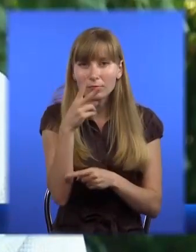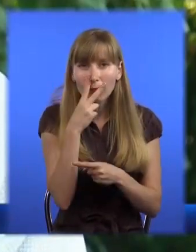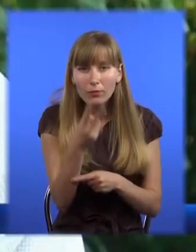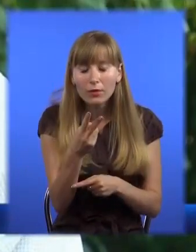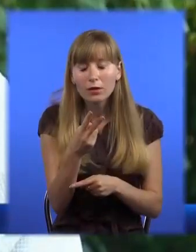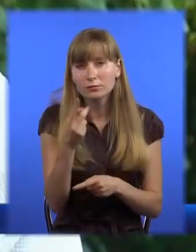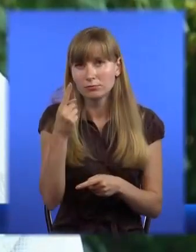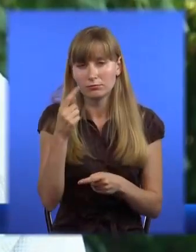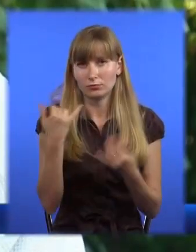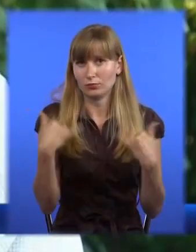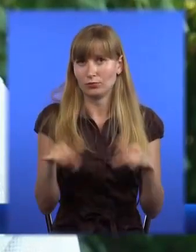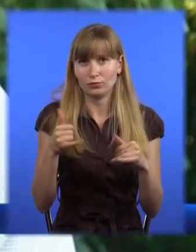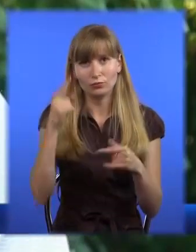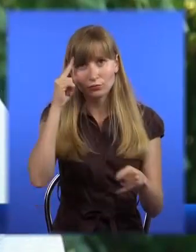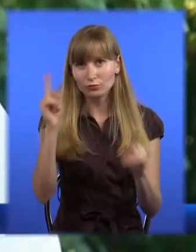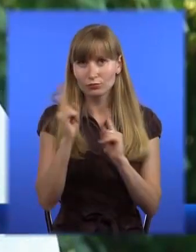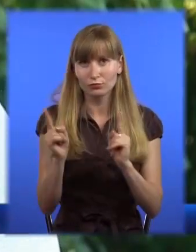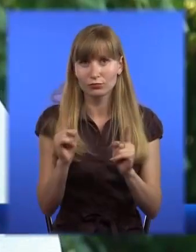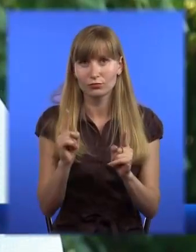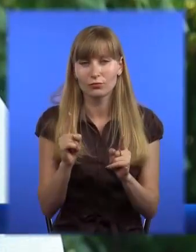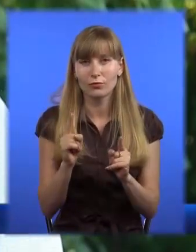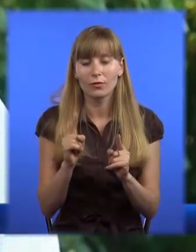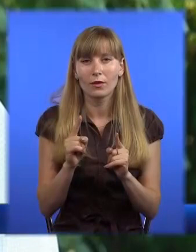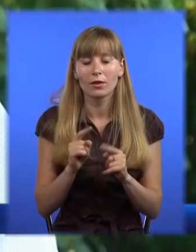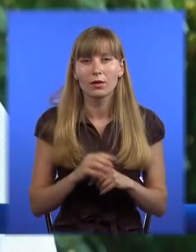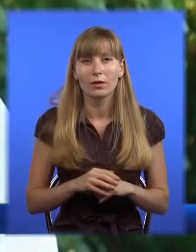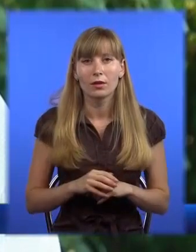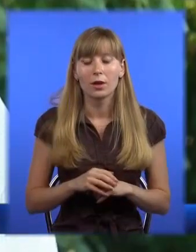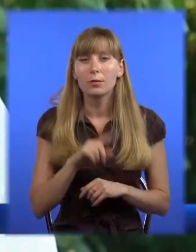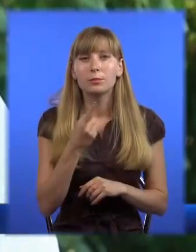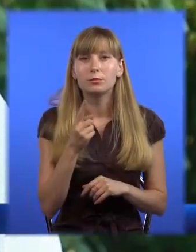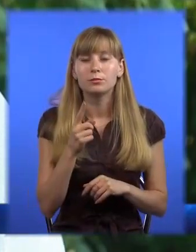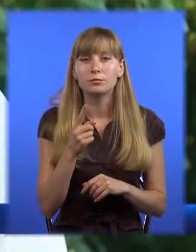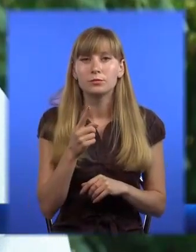був, чесно кажучи, здивований, шокований, особливо,